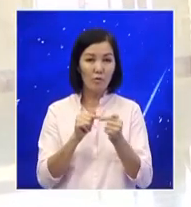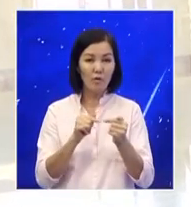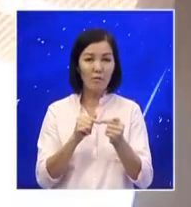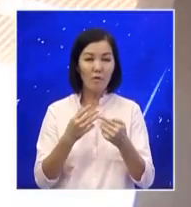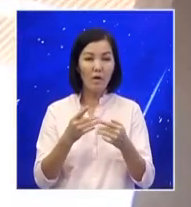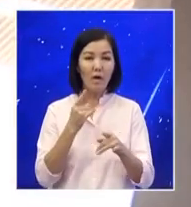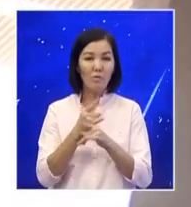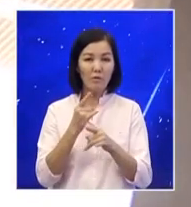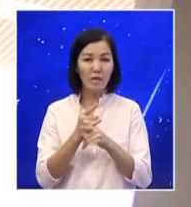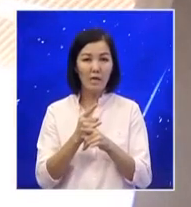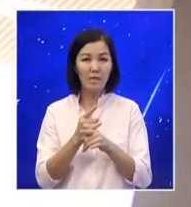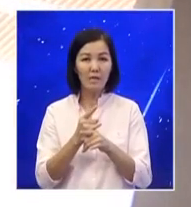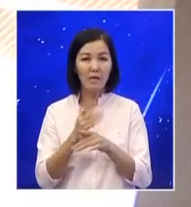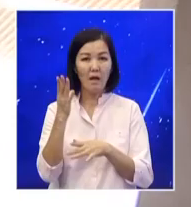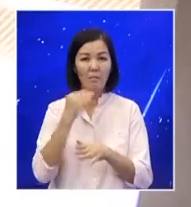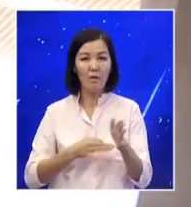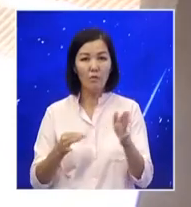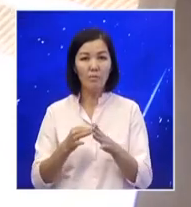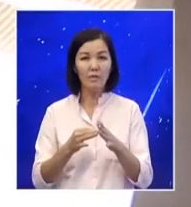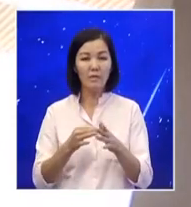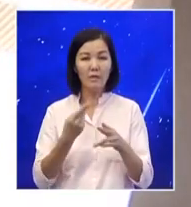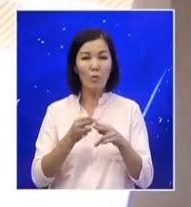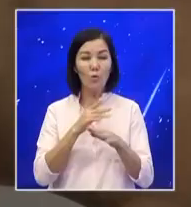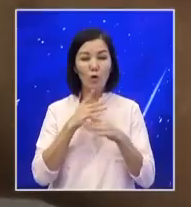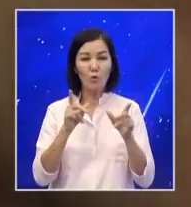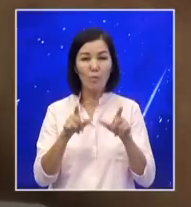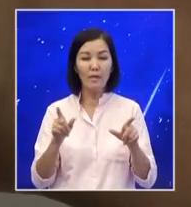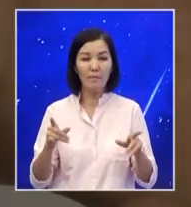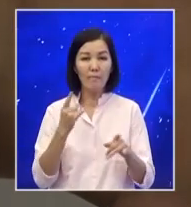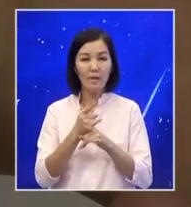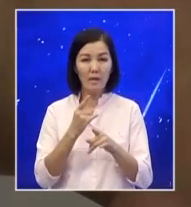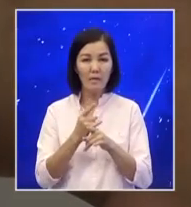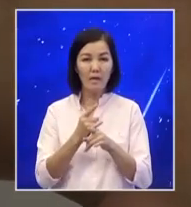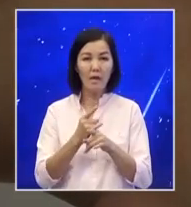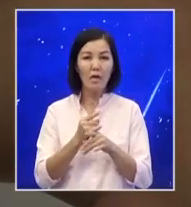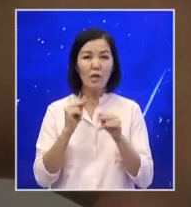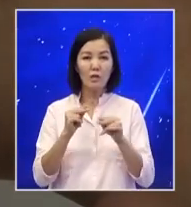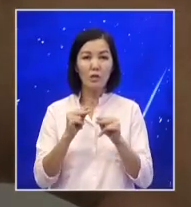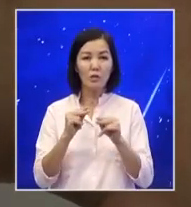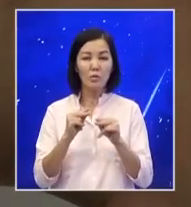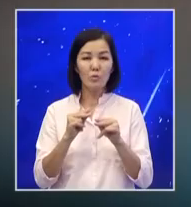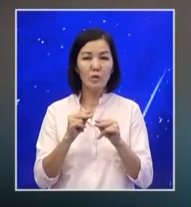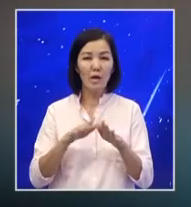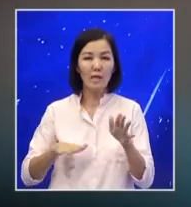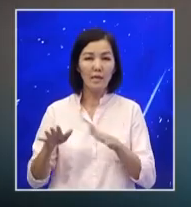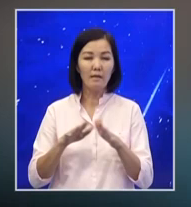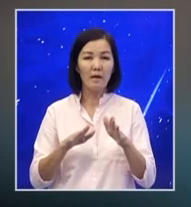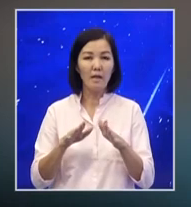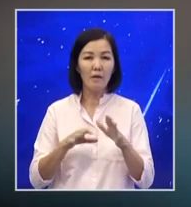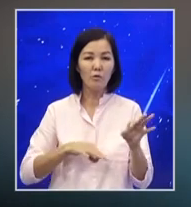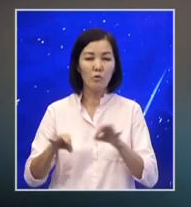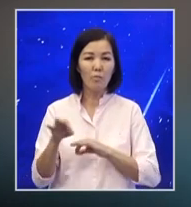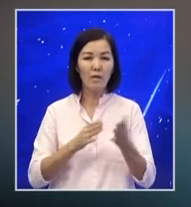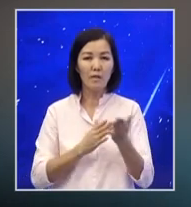осындай алаяқтар арбауына түскендер Алматы облысында да аз емес. Сондықтан Жетісу адалдық алаңы жобалық кеңсесінің қызметкерлері